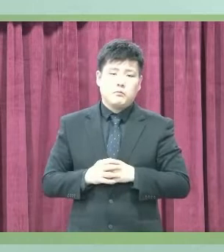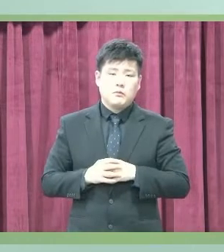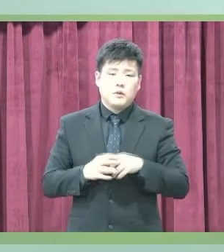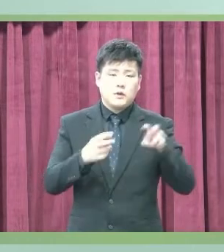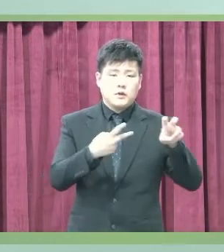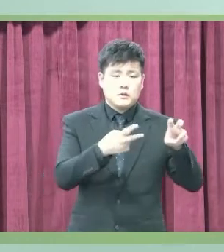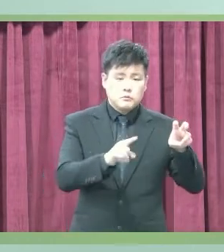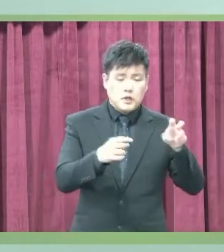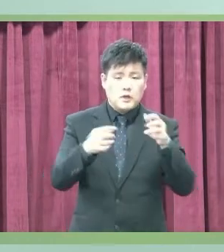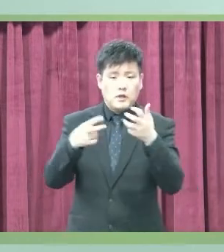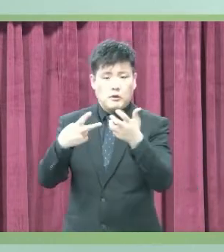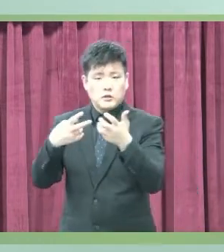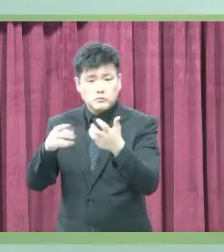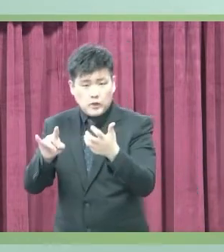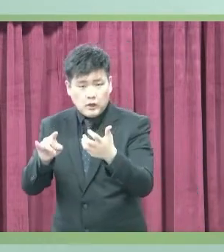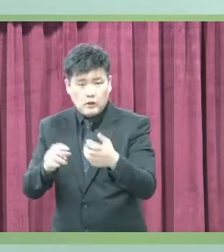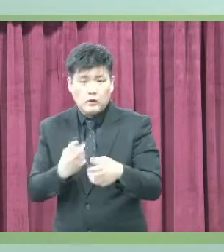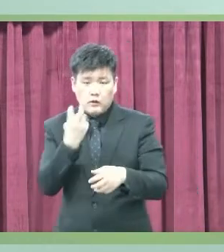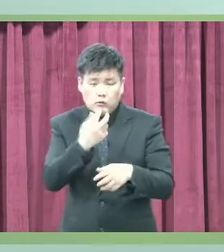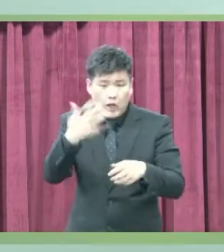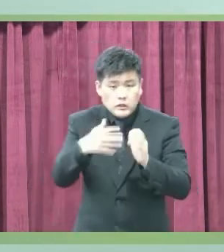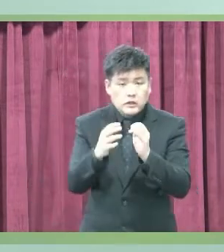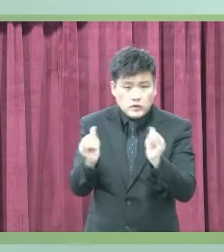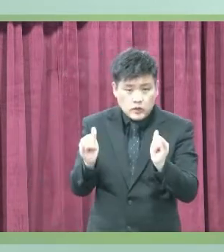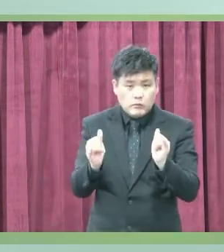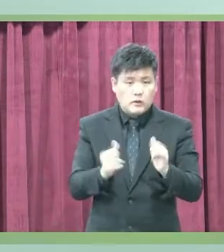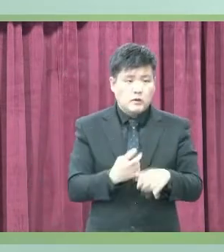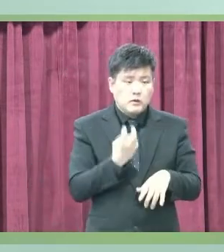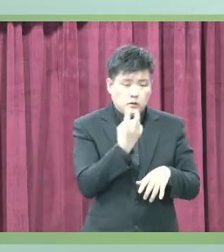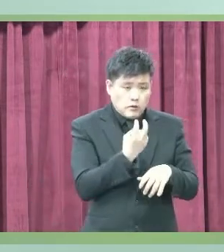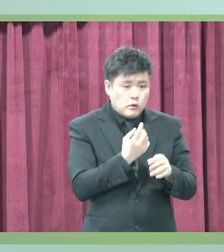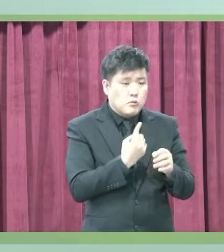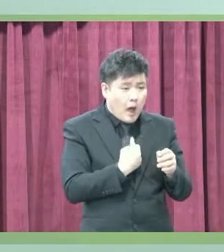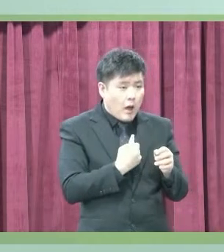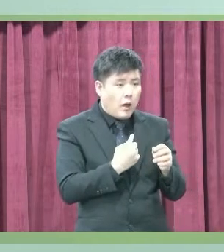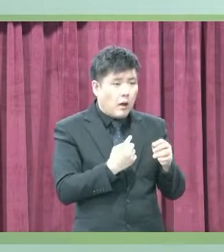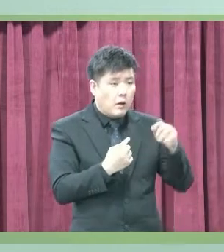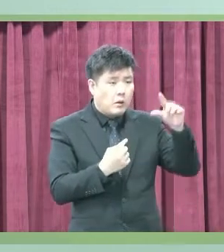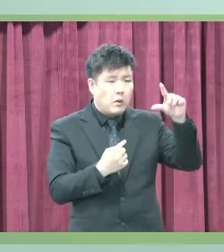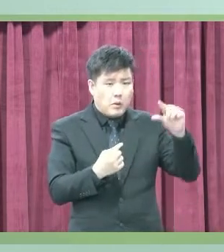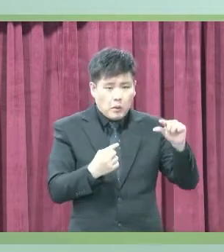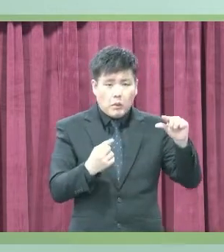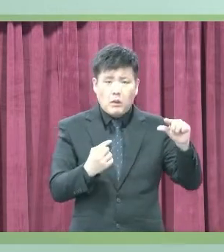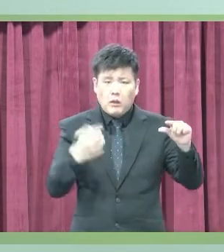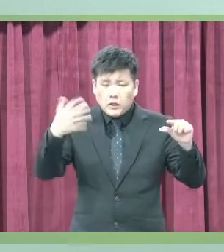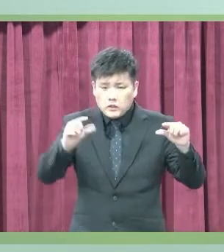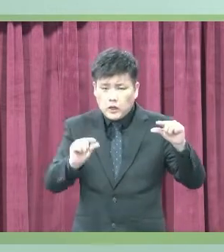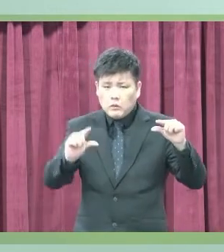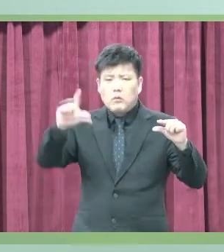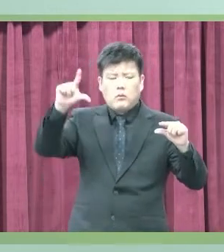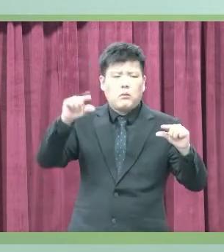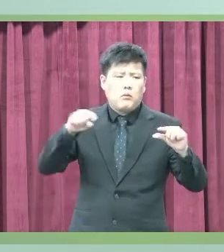20대랑 80대는 검진 미수검률이 수검률보다 높습니다. 그리고 80대에는 미수검률이 수검률보다